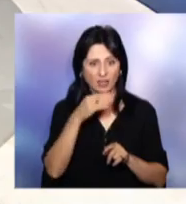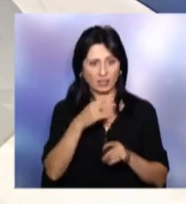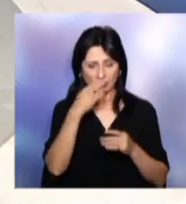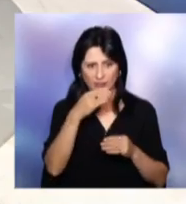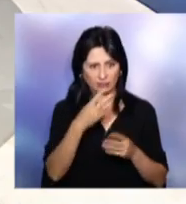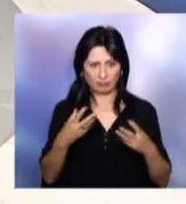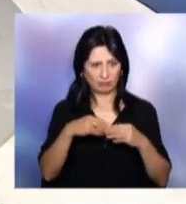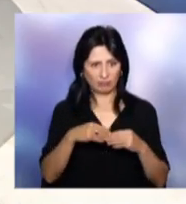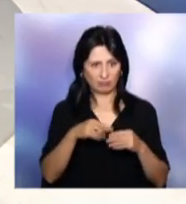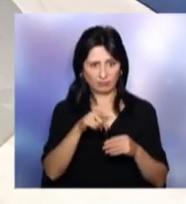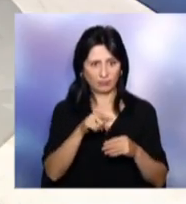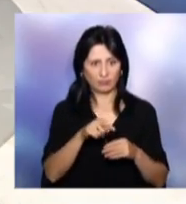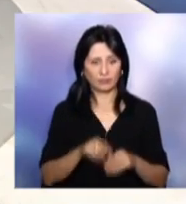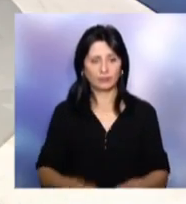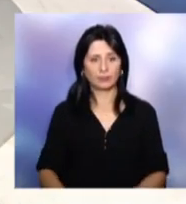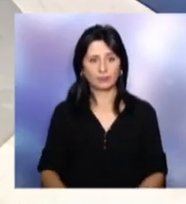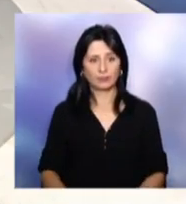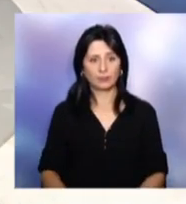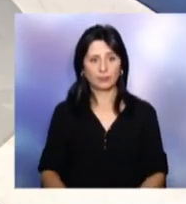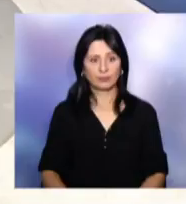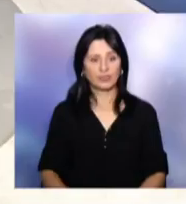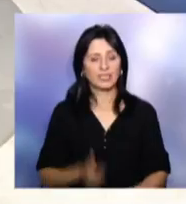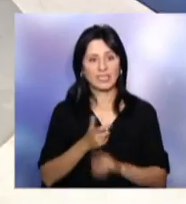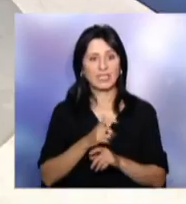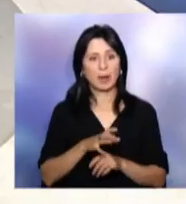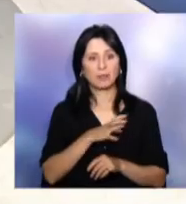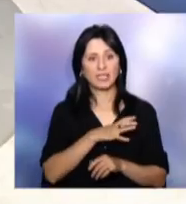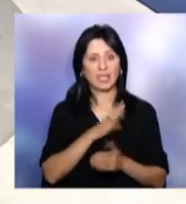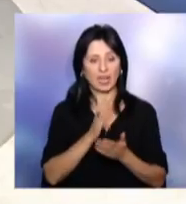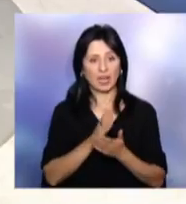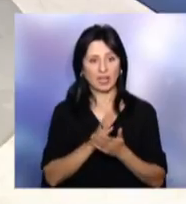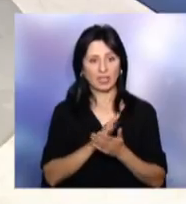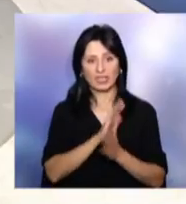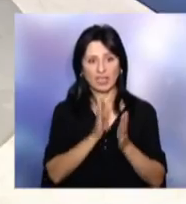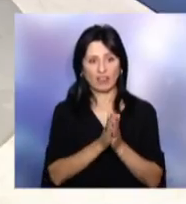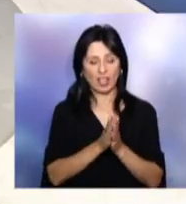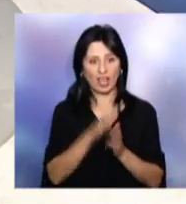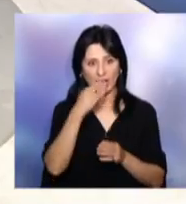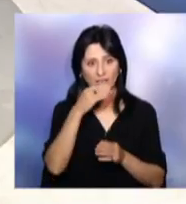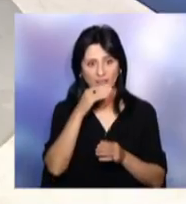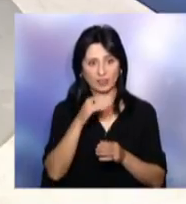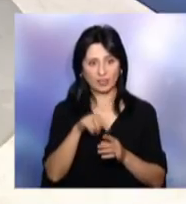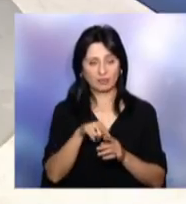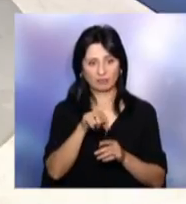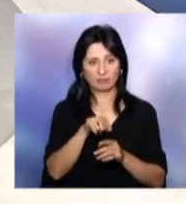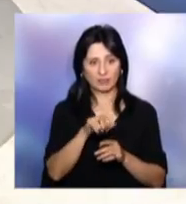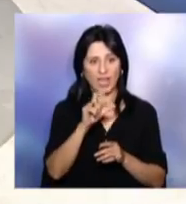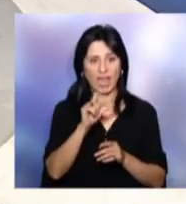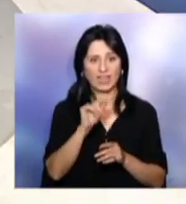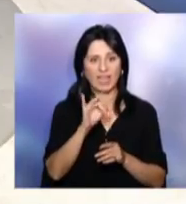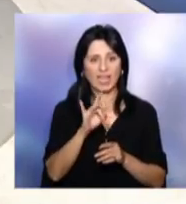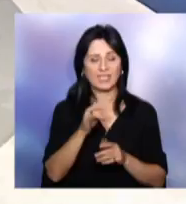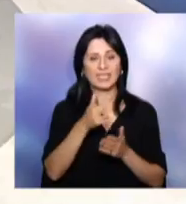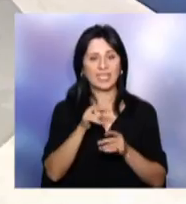ჩვენებურად რეჰანი და შაშკლავი, რომელიც ძალიან მდიდარი გახლავთ ყველა ეს ეთერზეთებით. ისინი